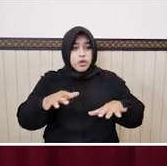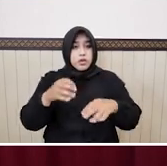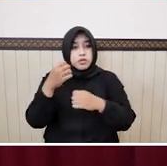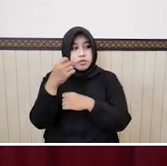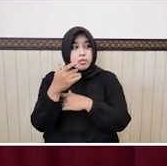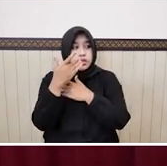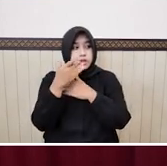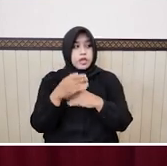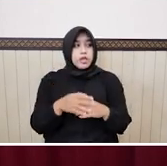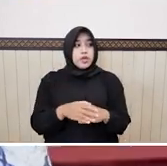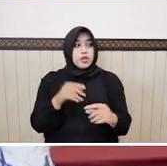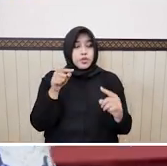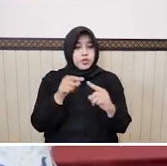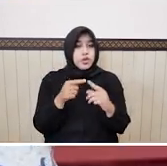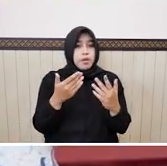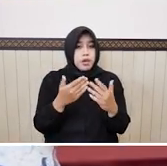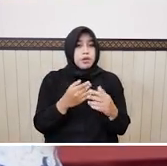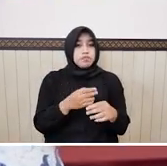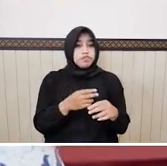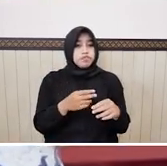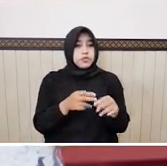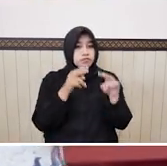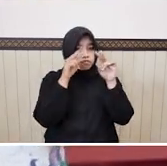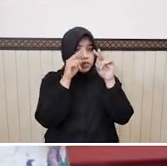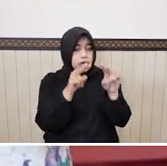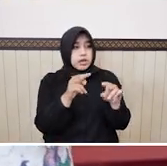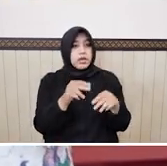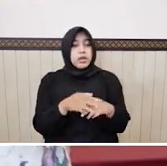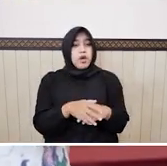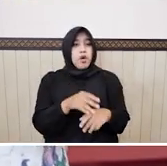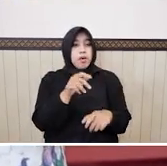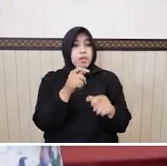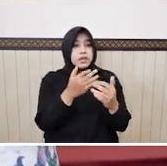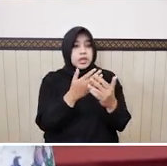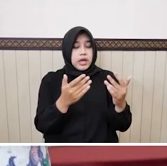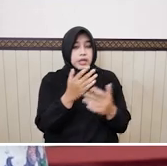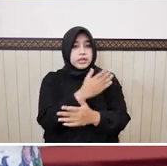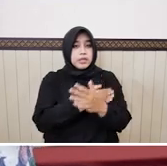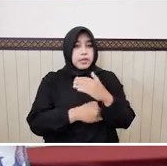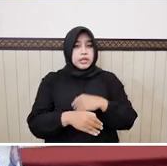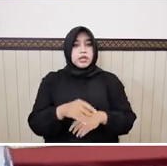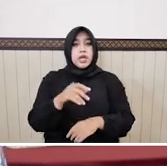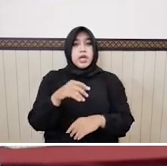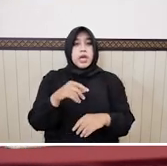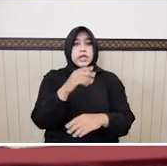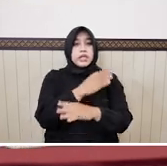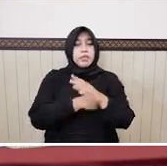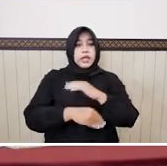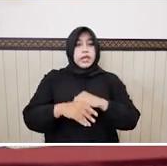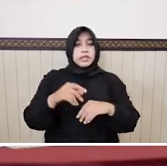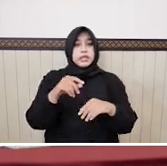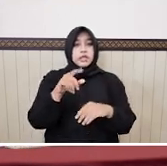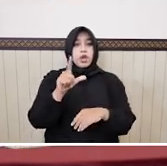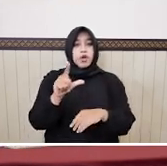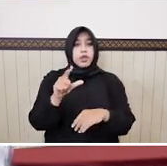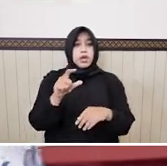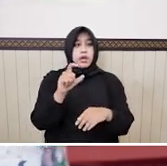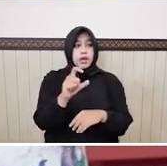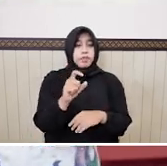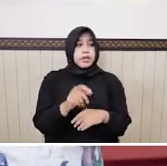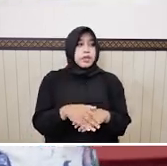sebarluaskan biar juga bisa disaksikan oleh para penonton ke Babel Lawyer Club mengerti satu